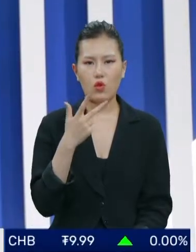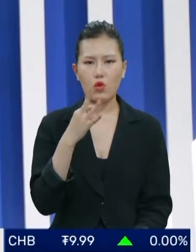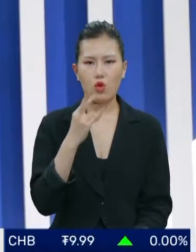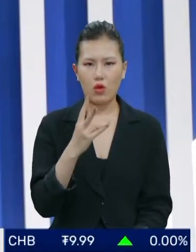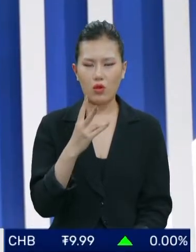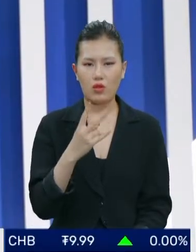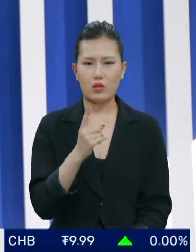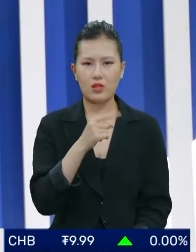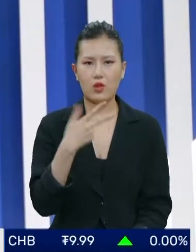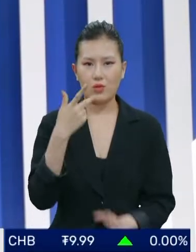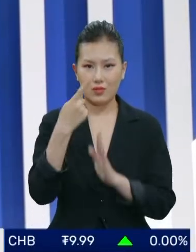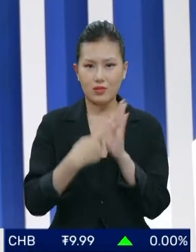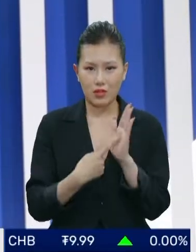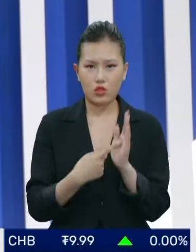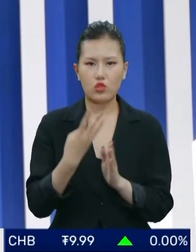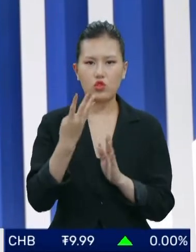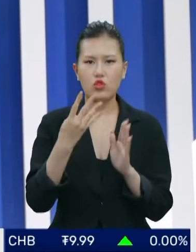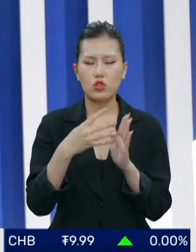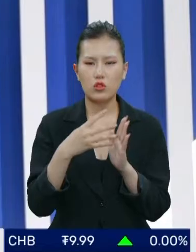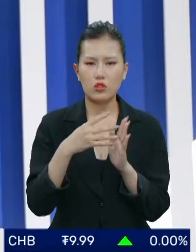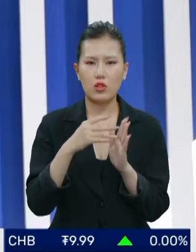49.3 мянган аж ахуй нэгж байгуулахын нийт